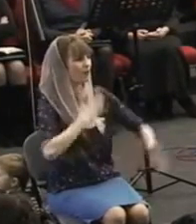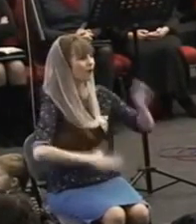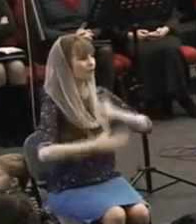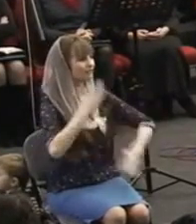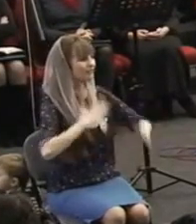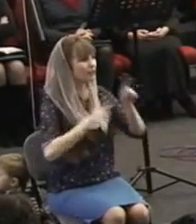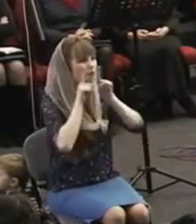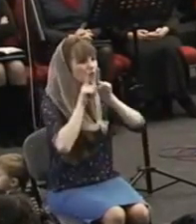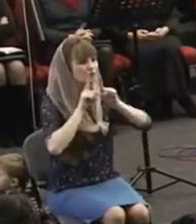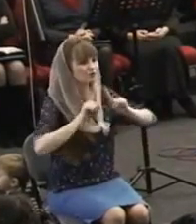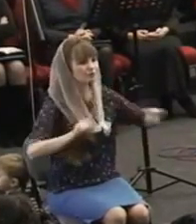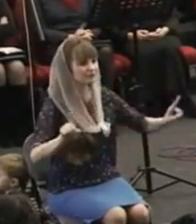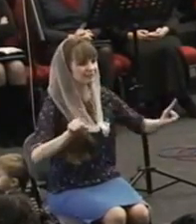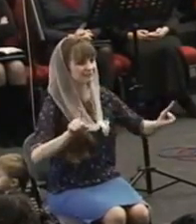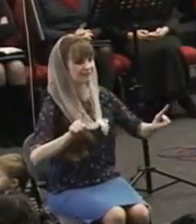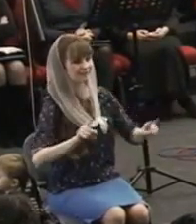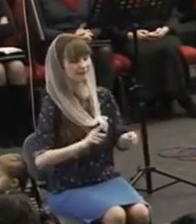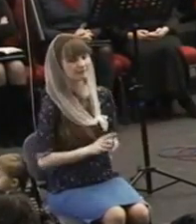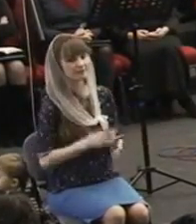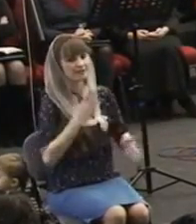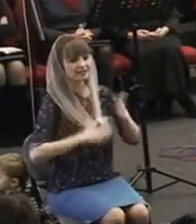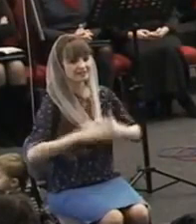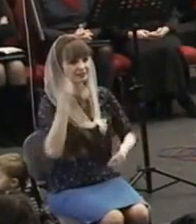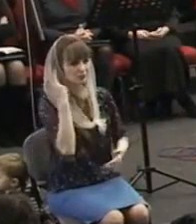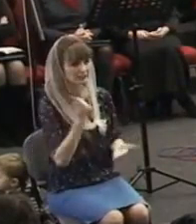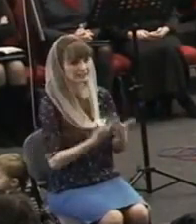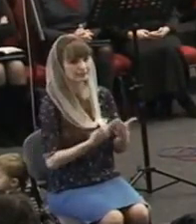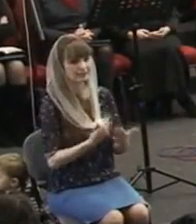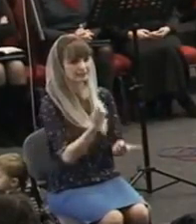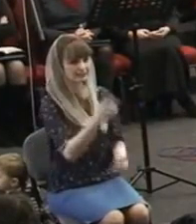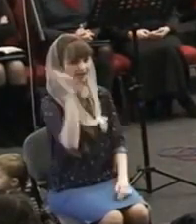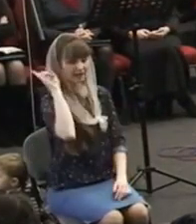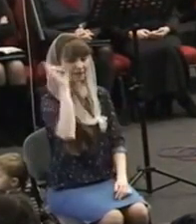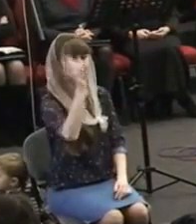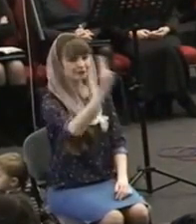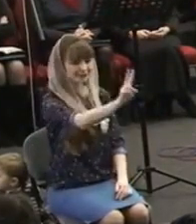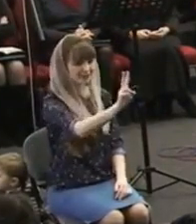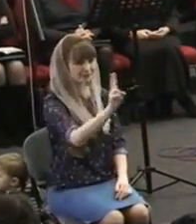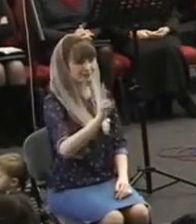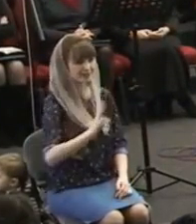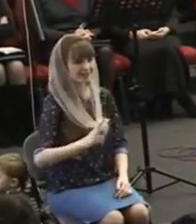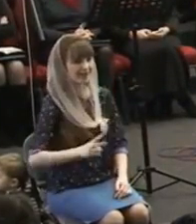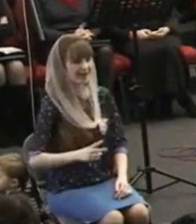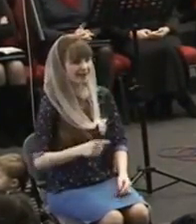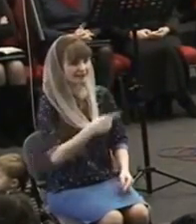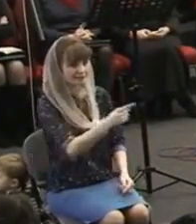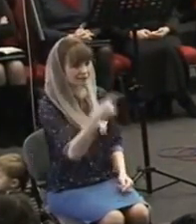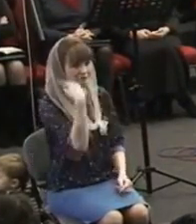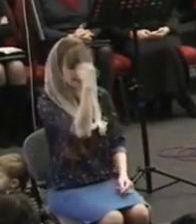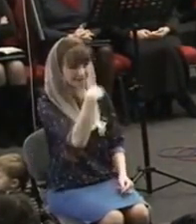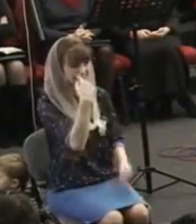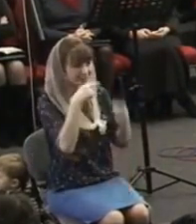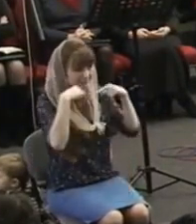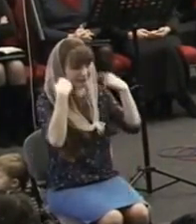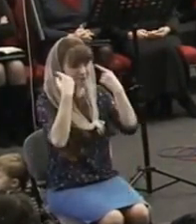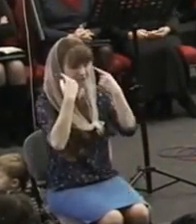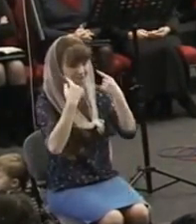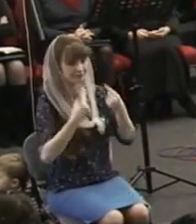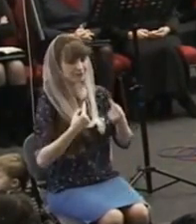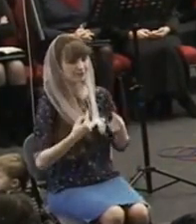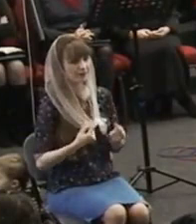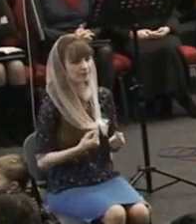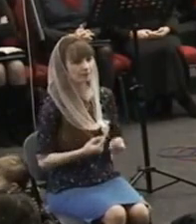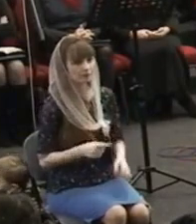весь тролейбус бачить, ти надзвичайно радієш і можуть сказати, ці люди їдуть в собрання. Подивіться, які вони радісні. Ми їдемо